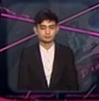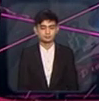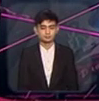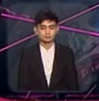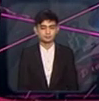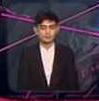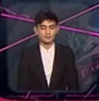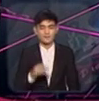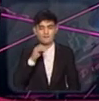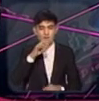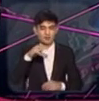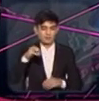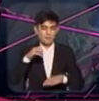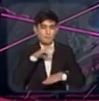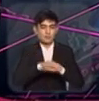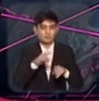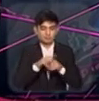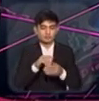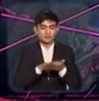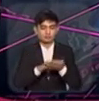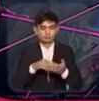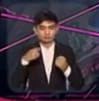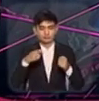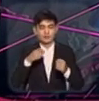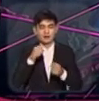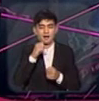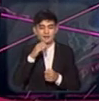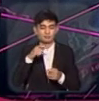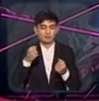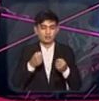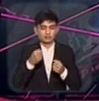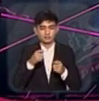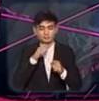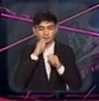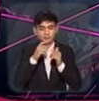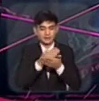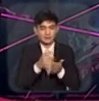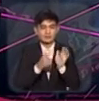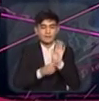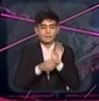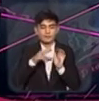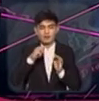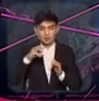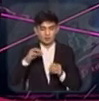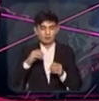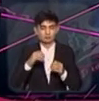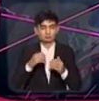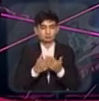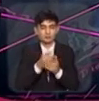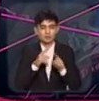ford и банк продолжает разыгрывать автомобили сегодня ключи от новенькой toyota camry 70 вручили жительницы